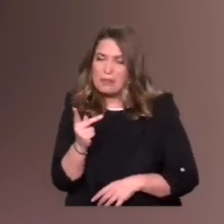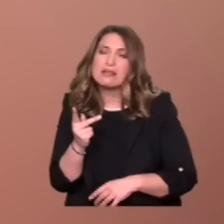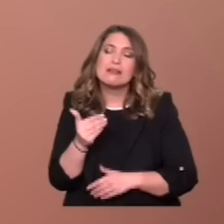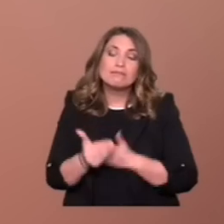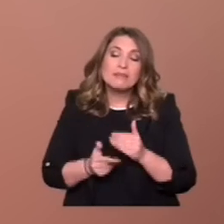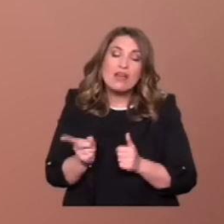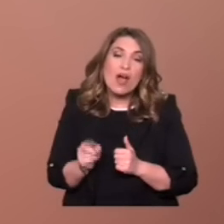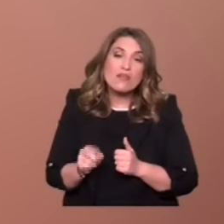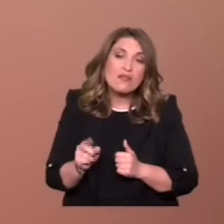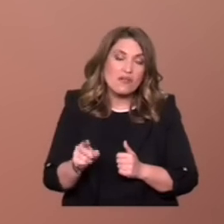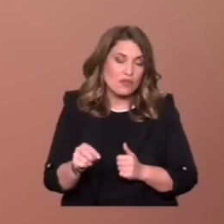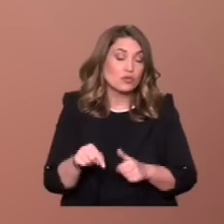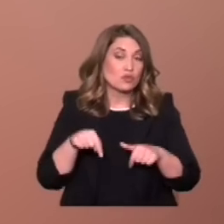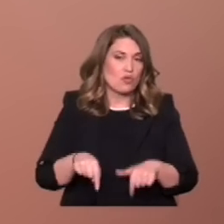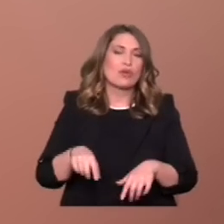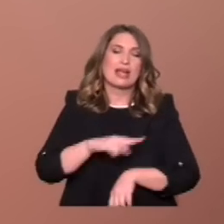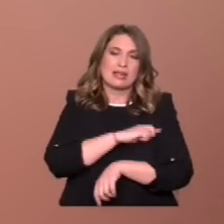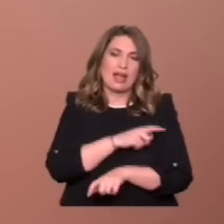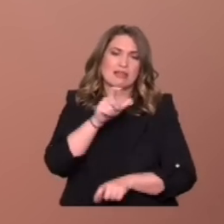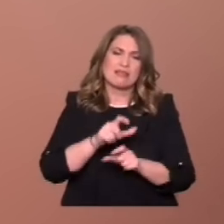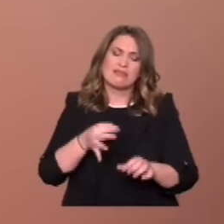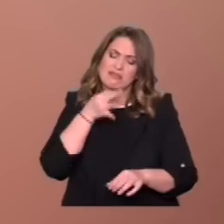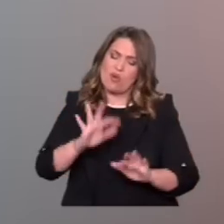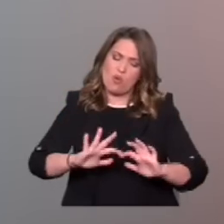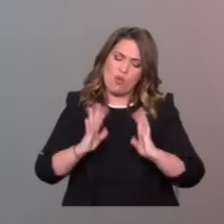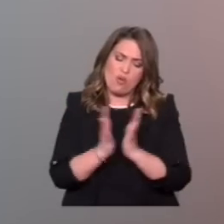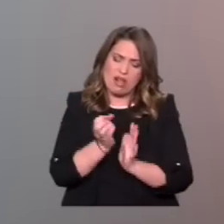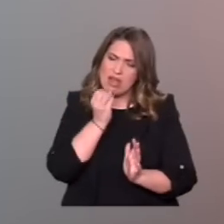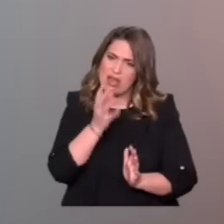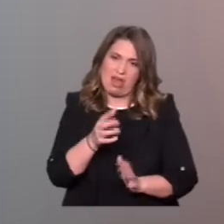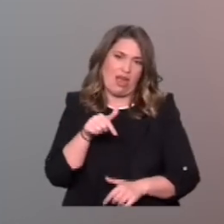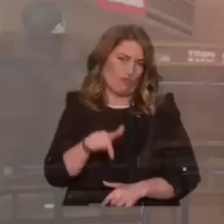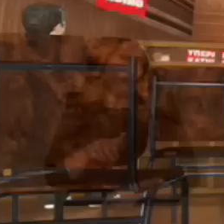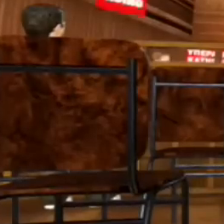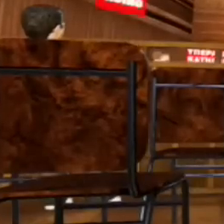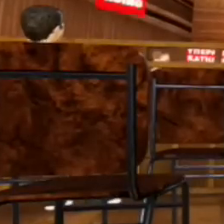αυξάνεται καθώς οι γιατροί αρχίζουν να μιλούν για όλα εκείνα που συντάραξαν ολόκληρη τη χώρα.